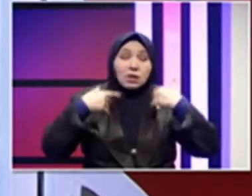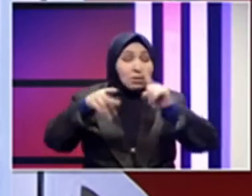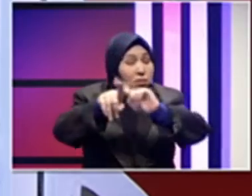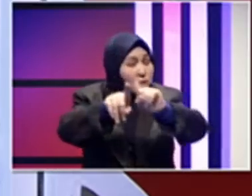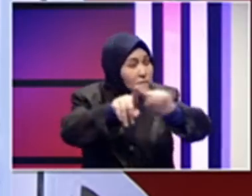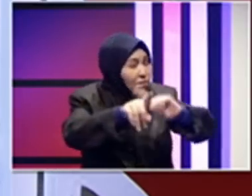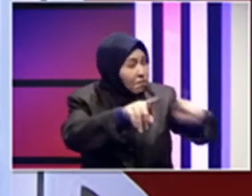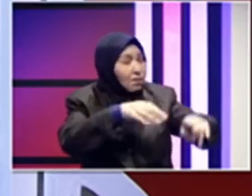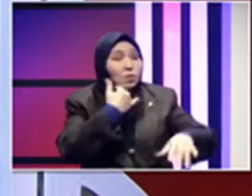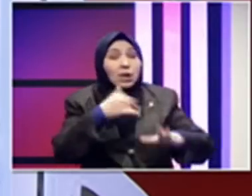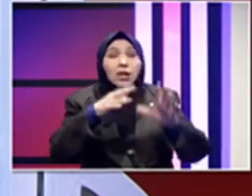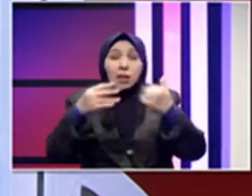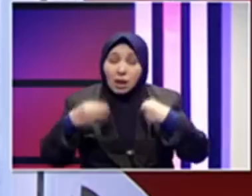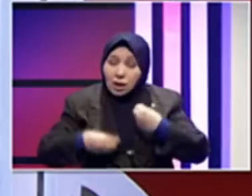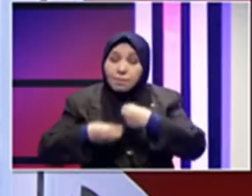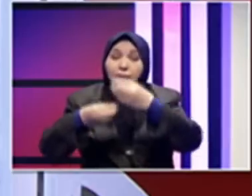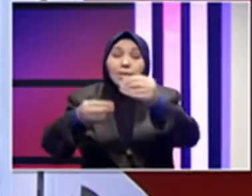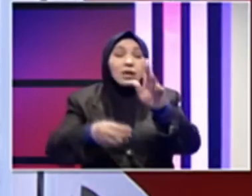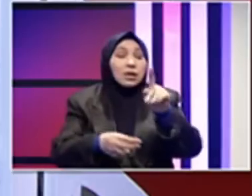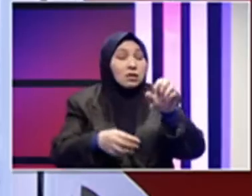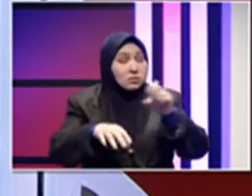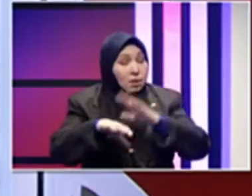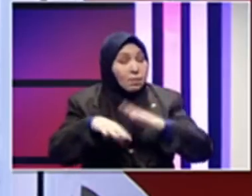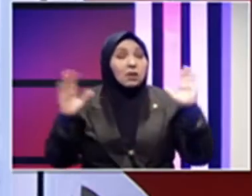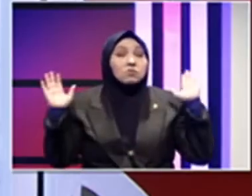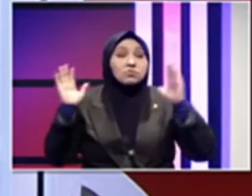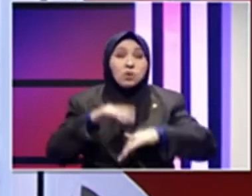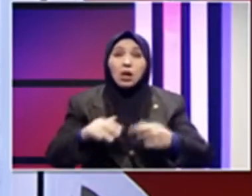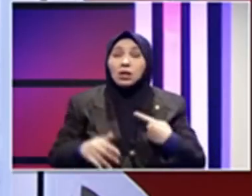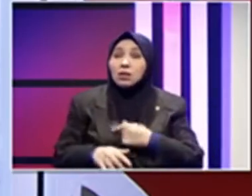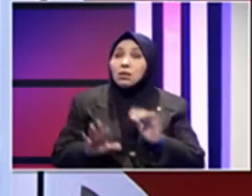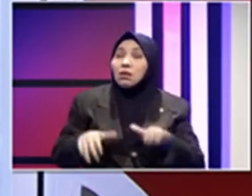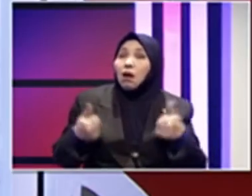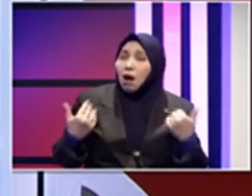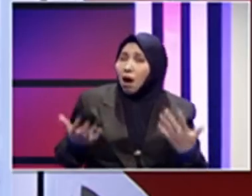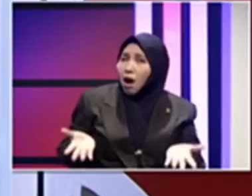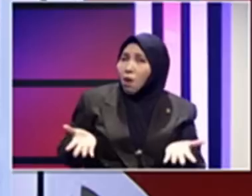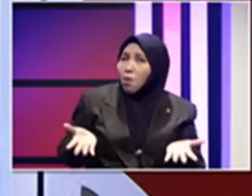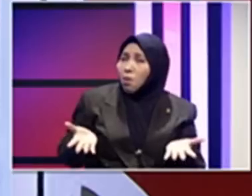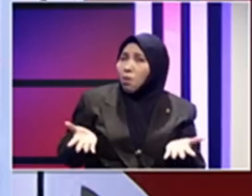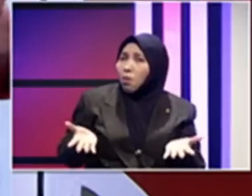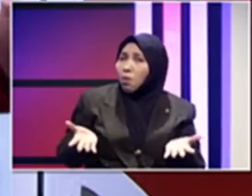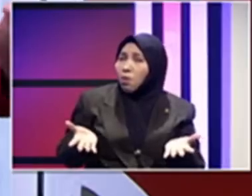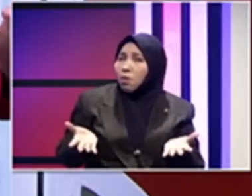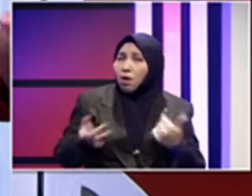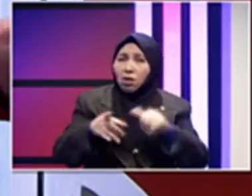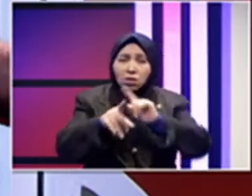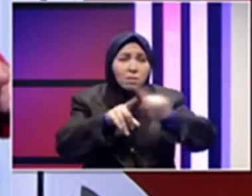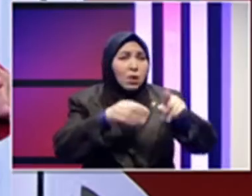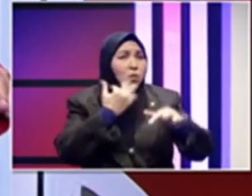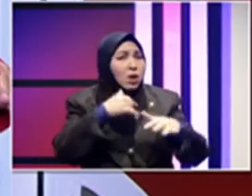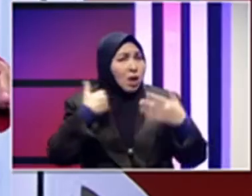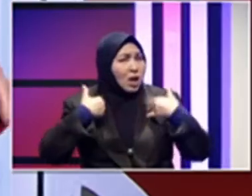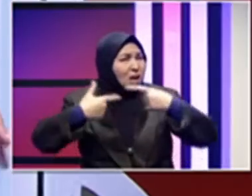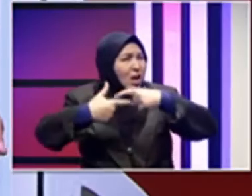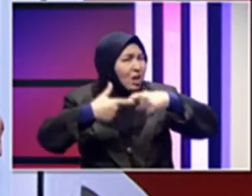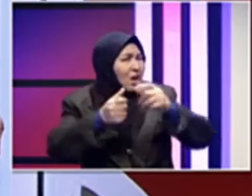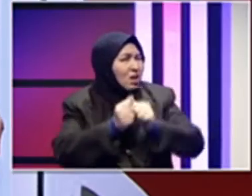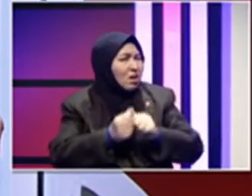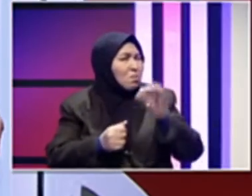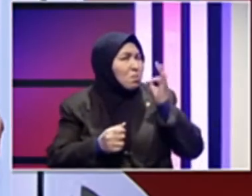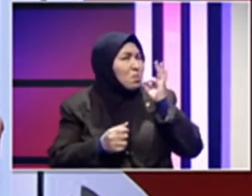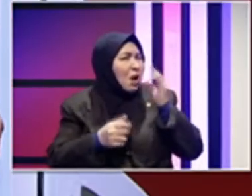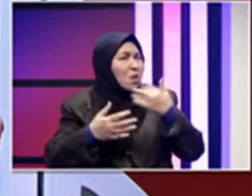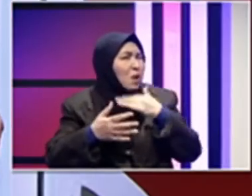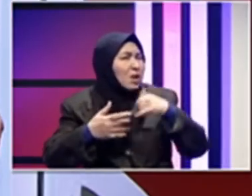warna, dan ia memberi kesan kepada solat kita. Macam mana, kan, macam-macam warna buah itu ada kaitan dengan solat. Itu yang